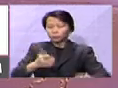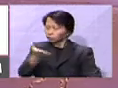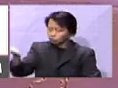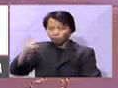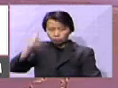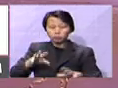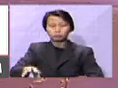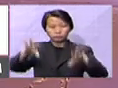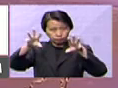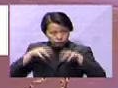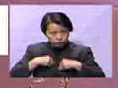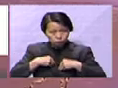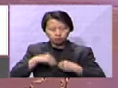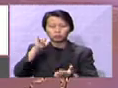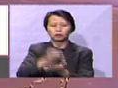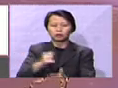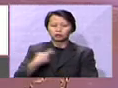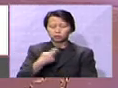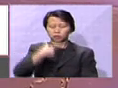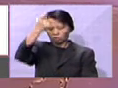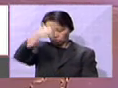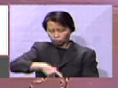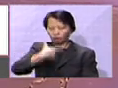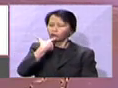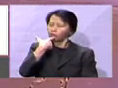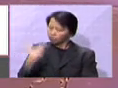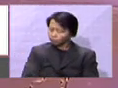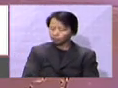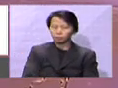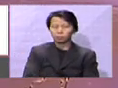ialah bahawa kita sebagai orang-orang lama